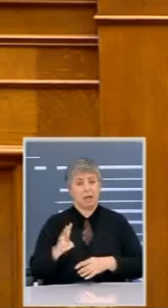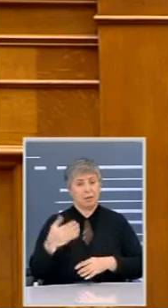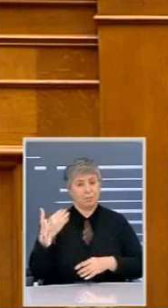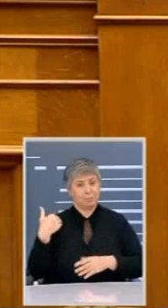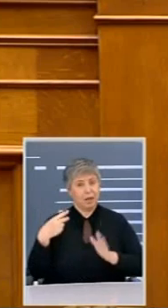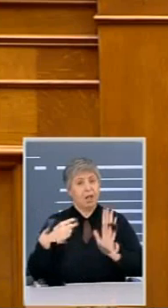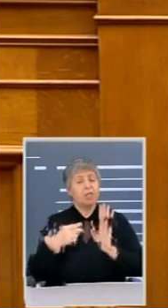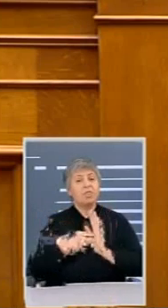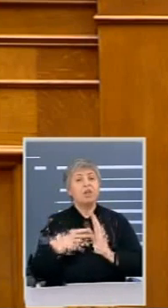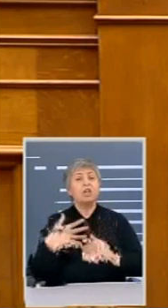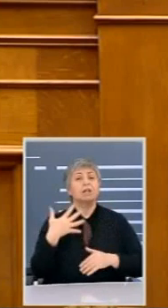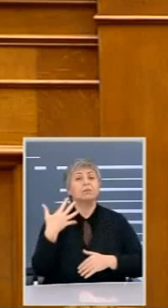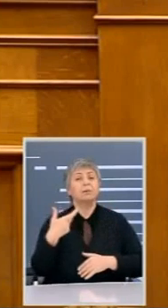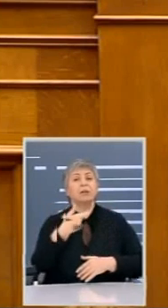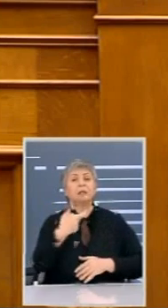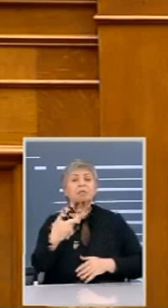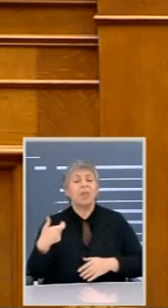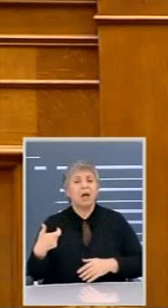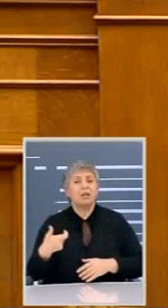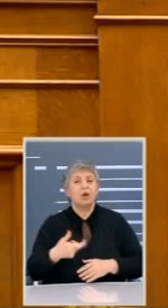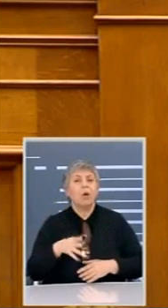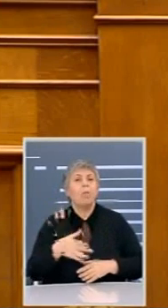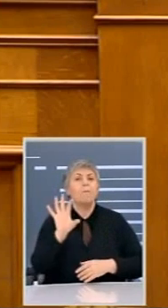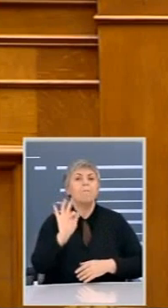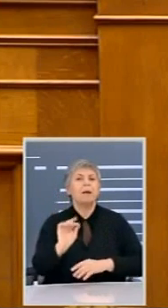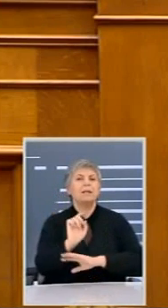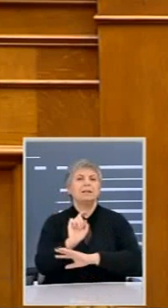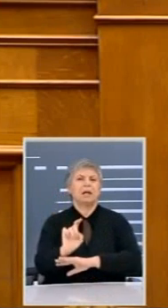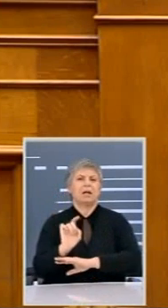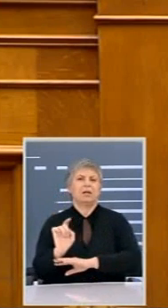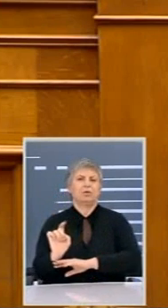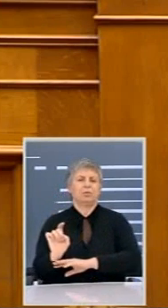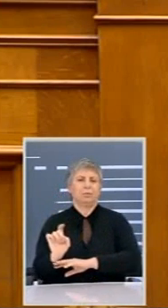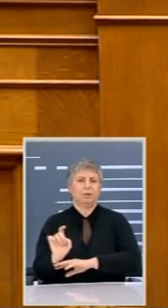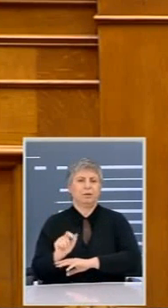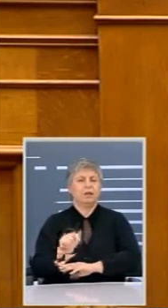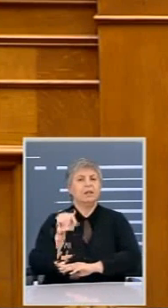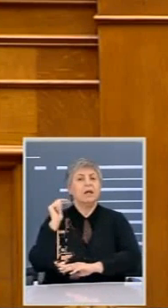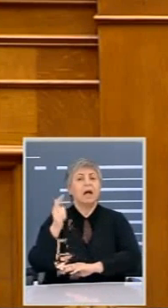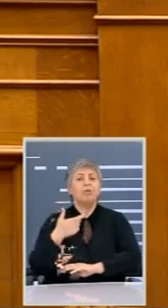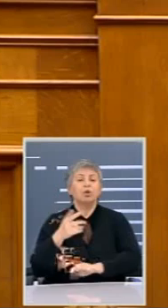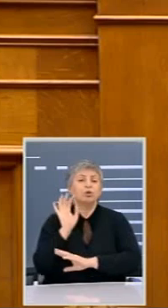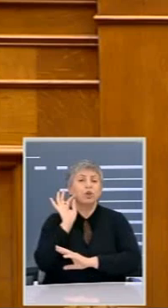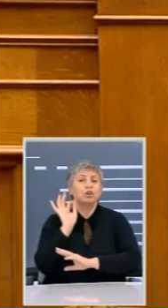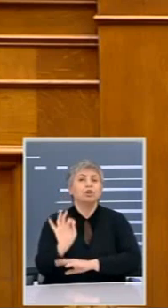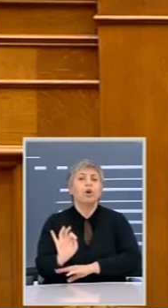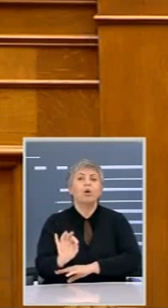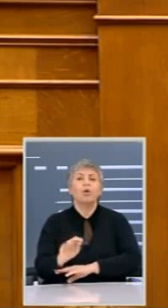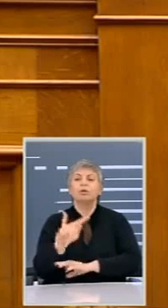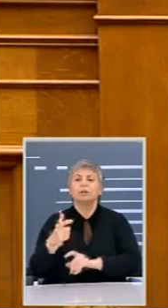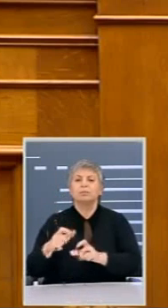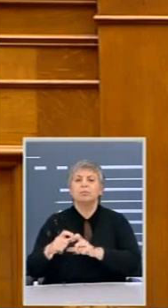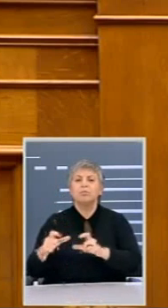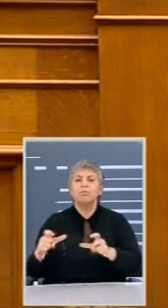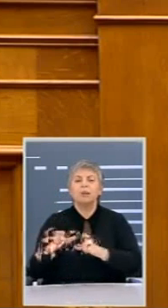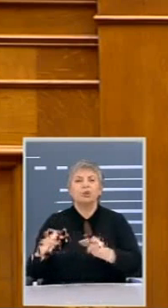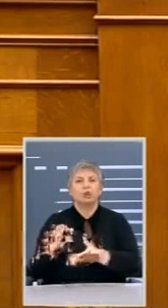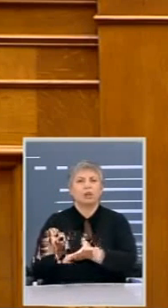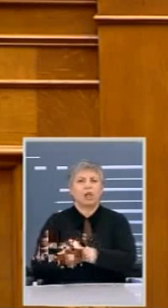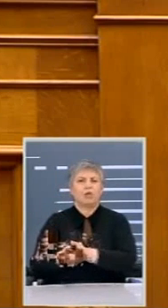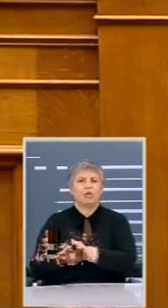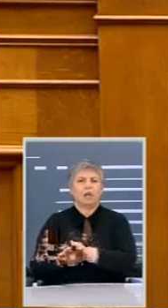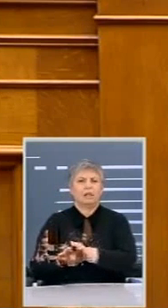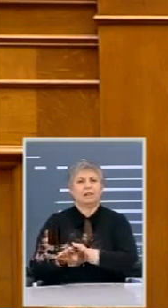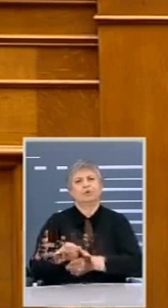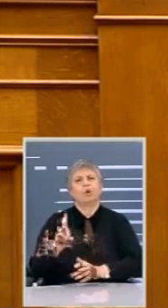2005 δανείστηκε 50 εκατομμύρια αποκλειστικά και μόνο για να αγοράσει μετοχές του ΔΟΛ.